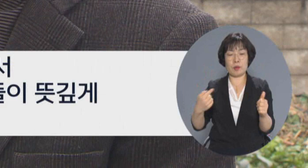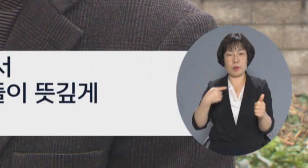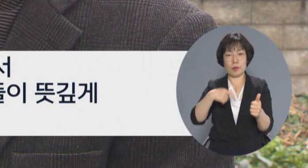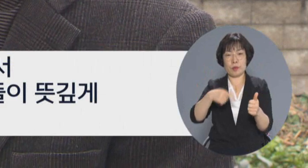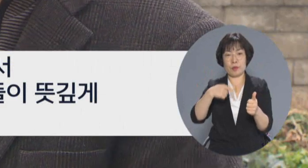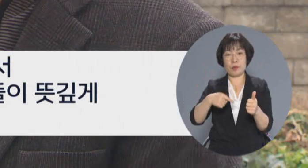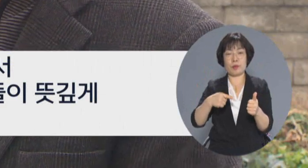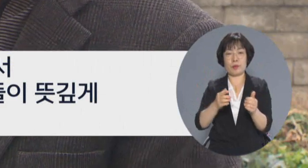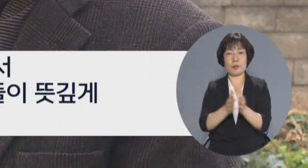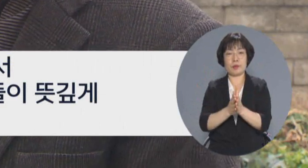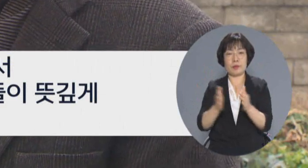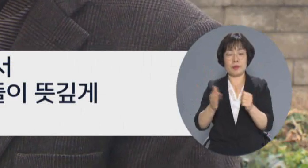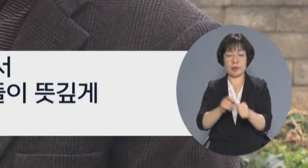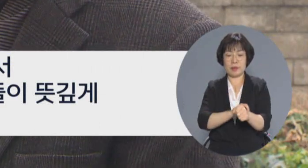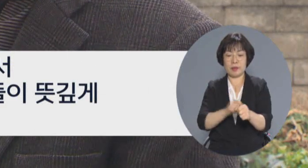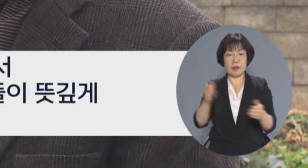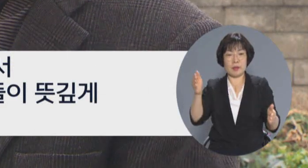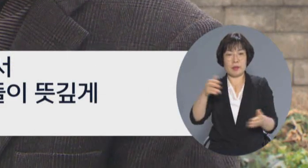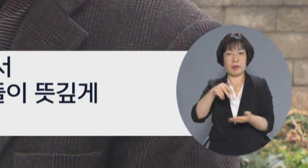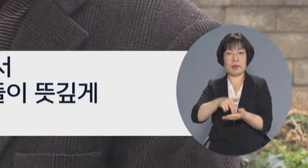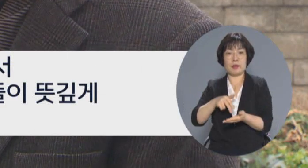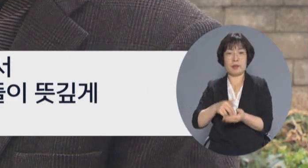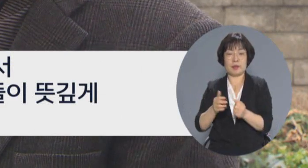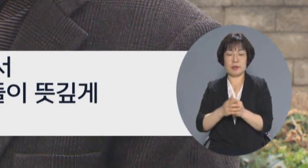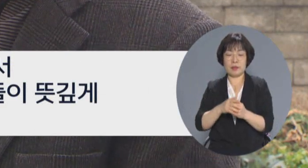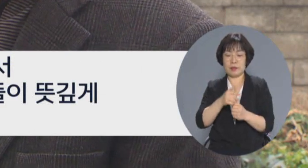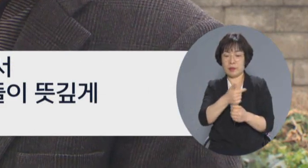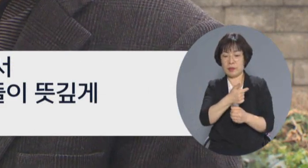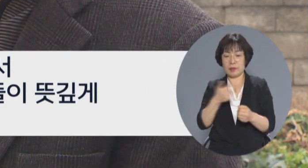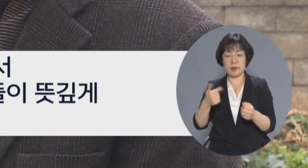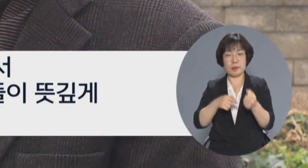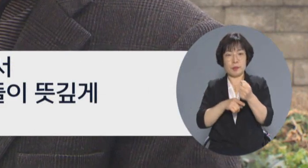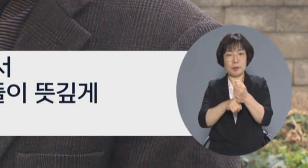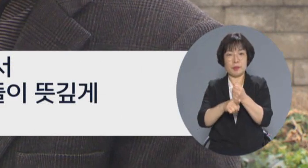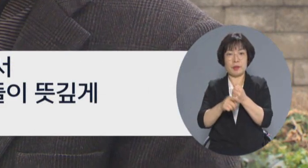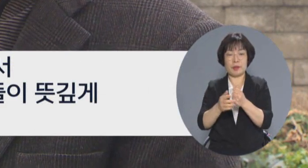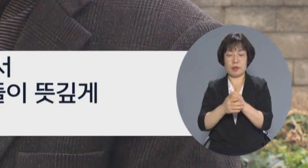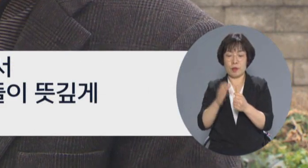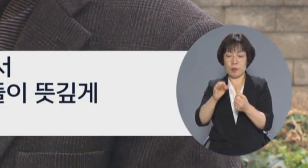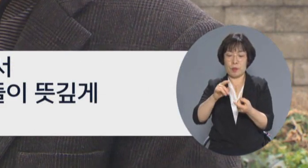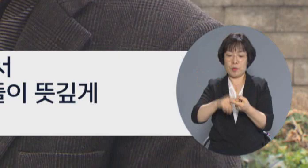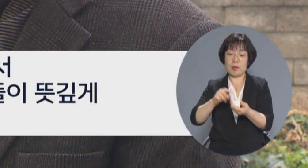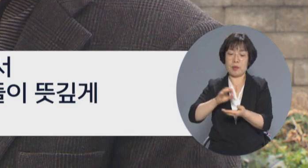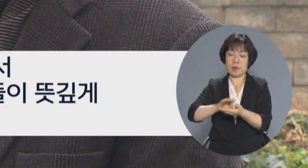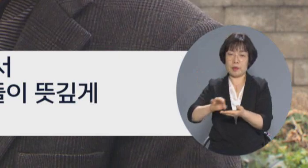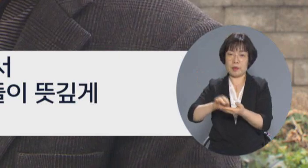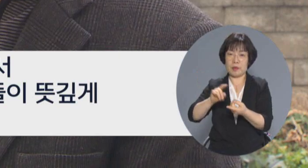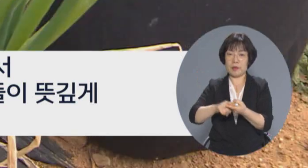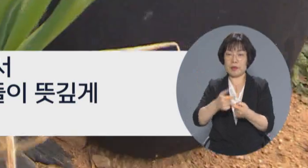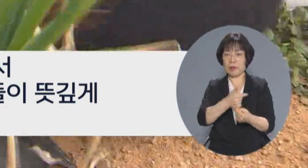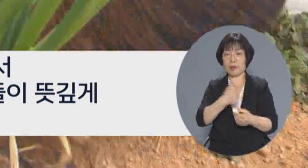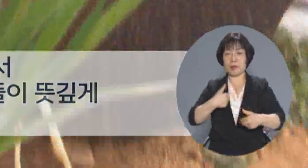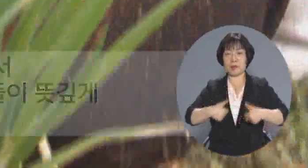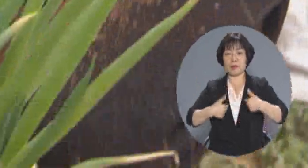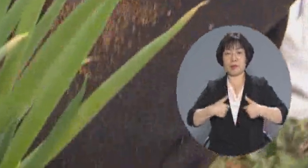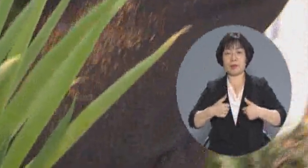시작했습니다. 특히 우리 학생들이 뜻깊게 그 금액을 쓸 수 있게 되어서 참 기쁩니다.